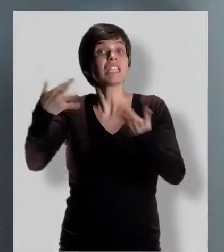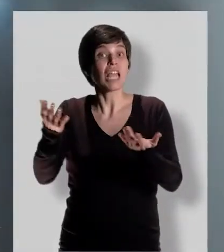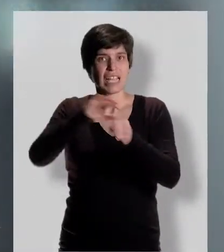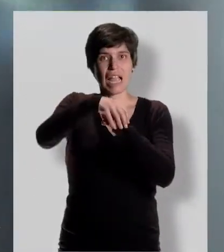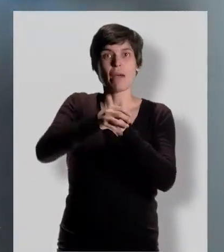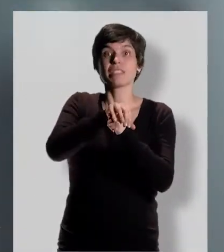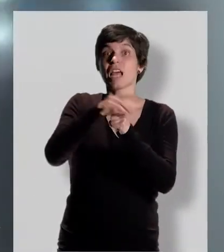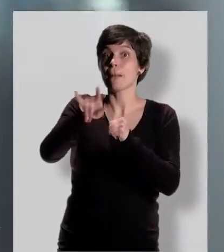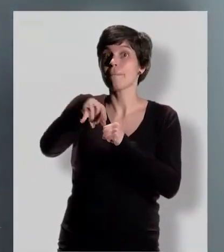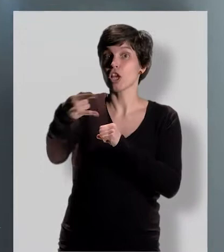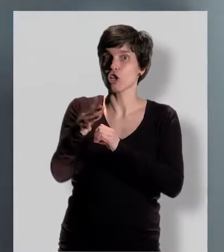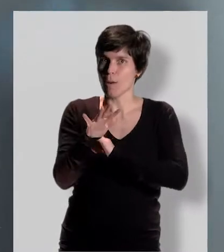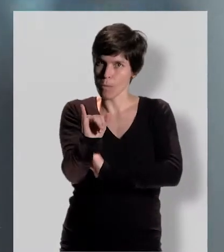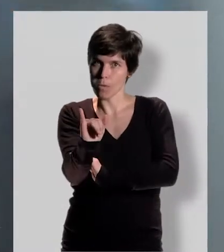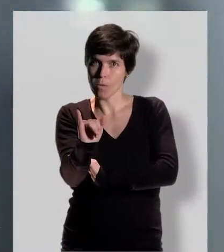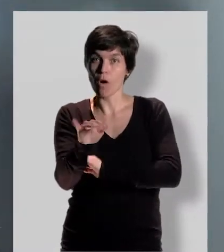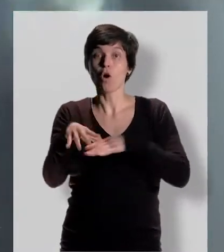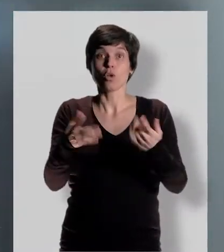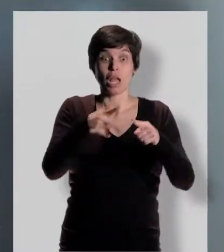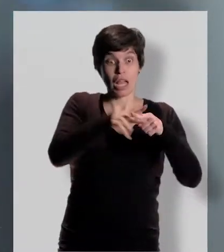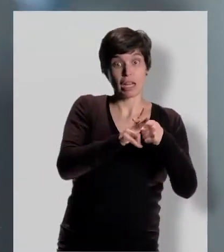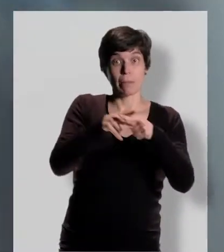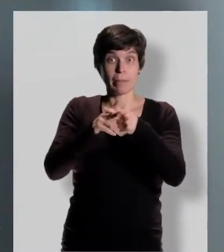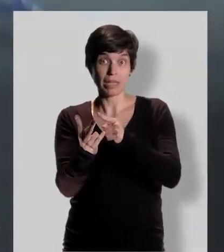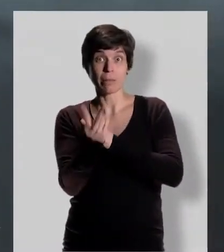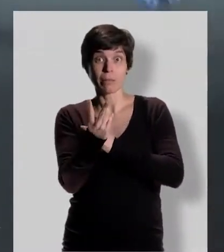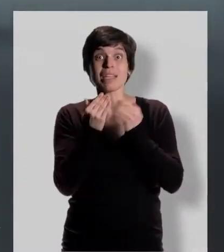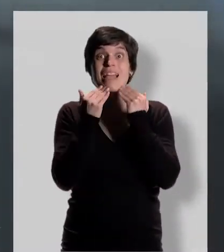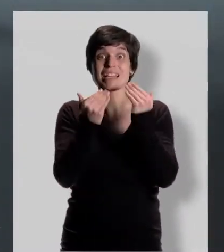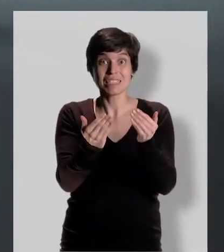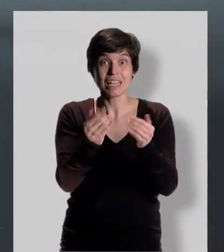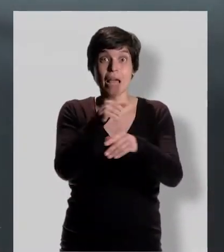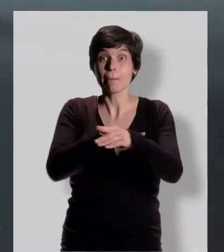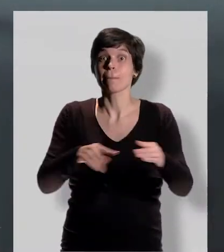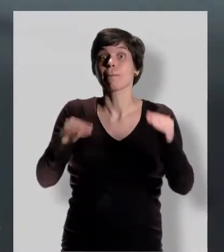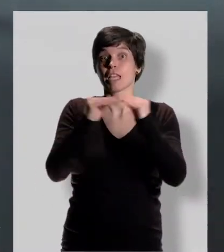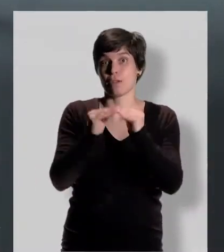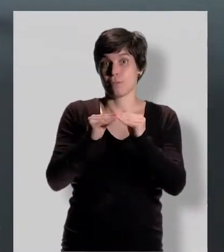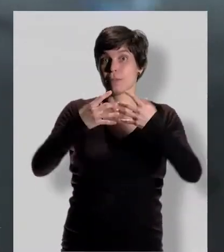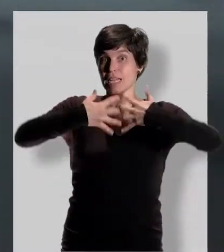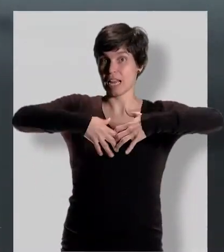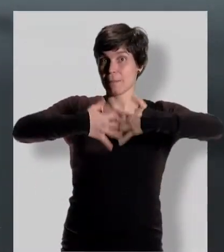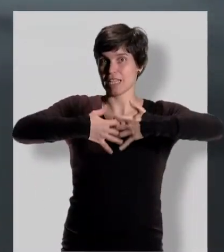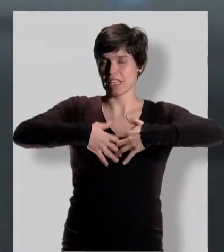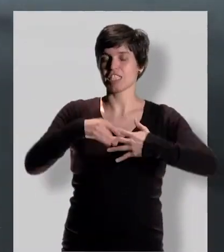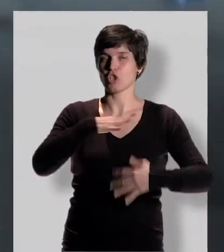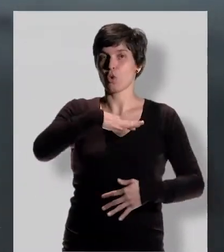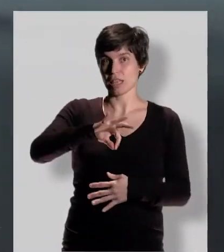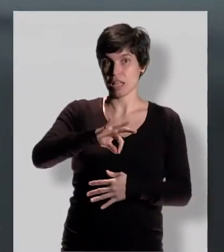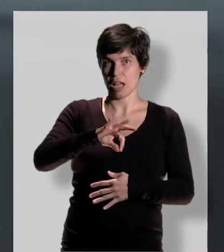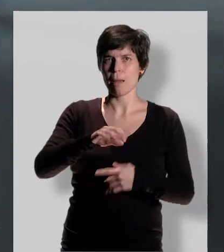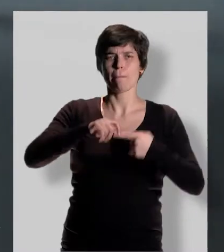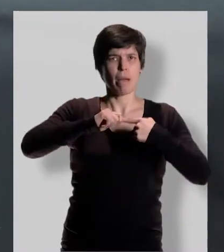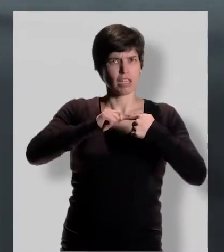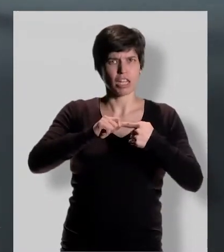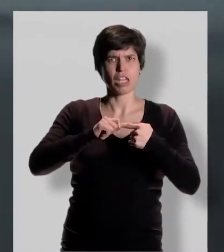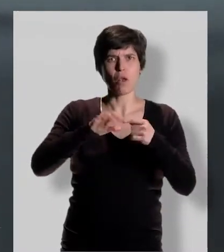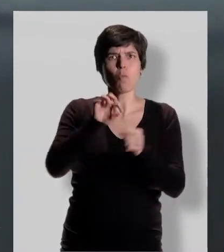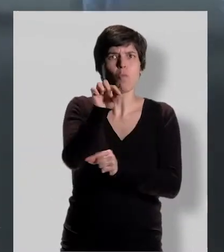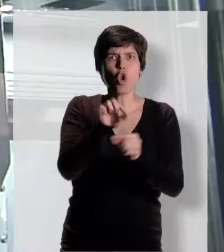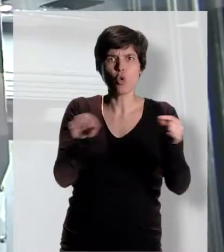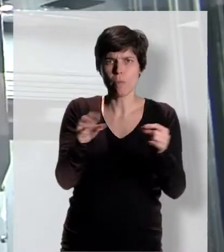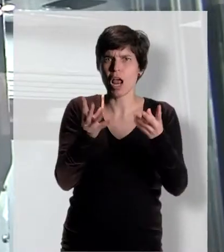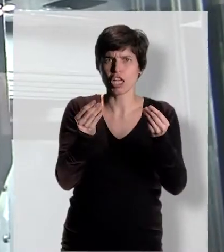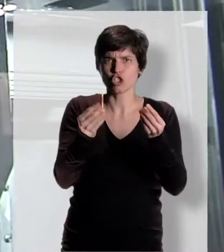holan erramienta bigaz eraberea mekanizatu alda. Holan material volumen oso handi eliminatu alda